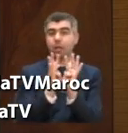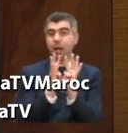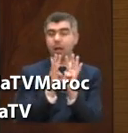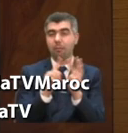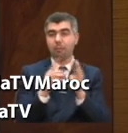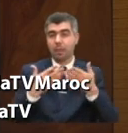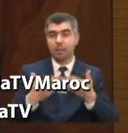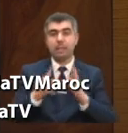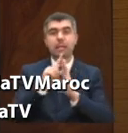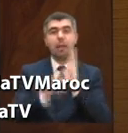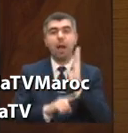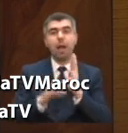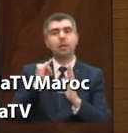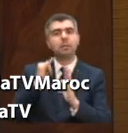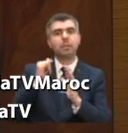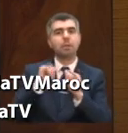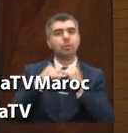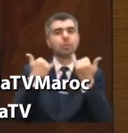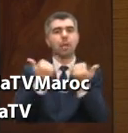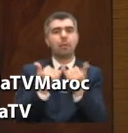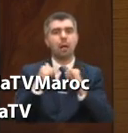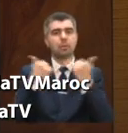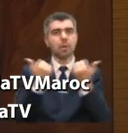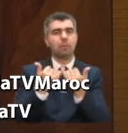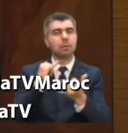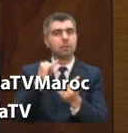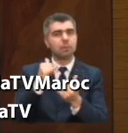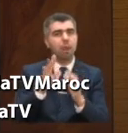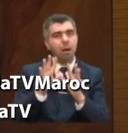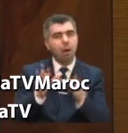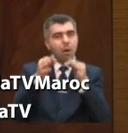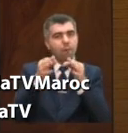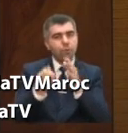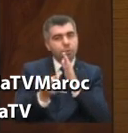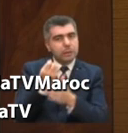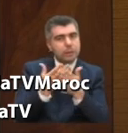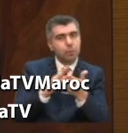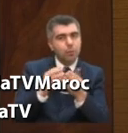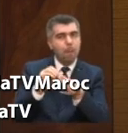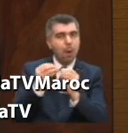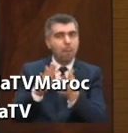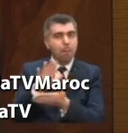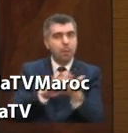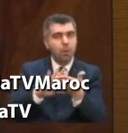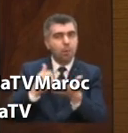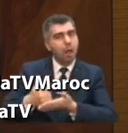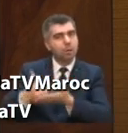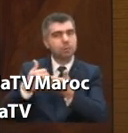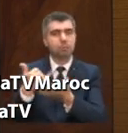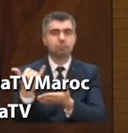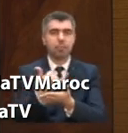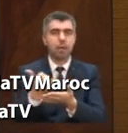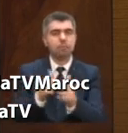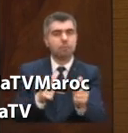تجتمع أسبوعيا اليوم، الاجتماعات ديالها ولات أسبوعية من أجل النظر في جميع المستجدات المتعلقة بالوضعية الاقتصادية